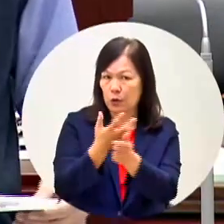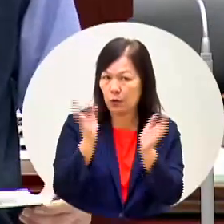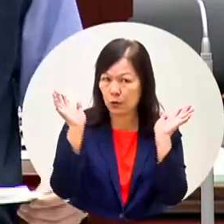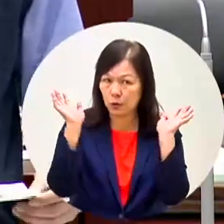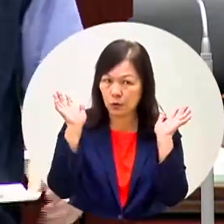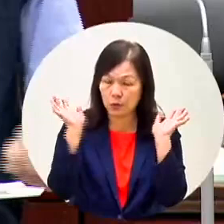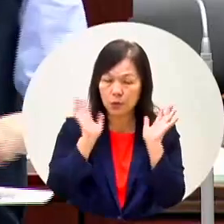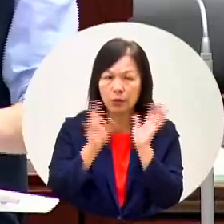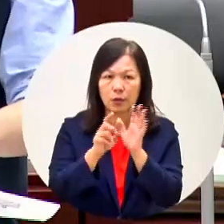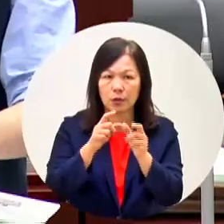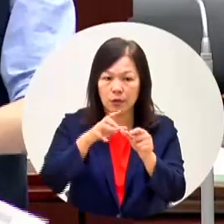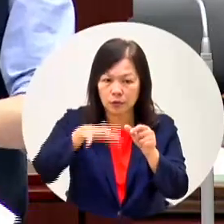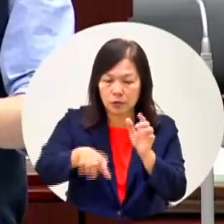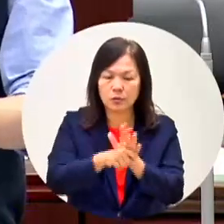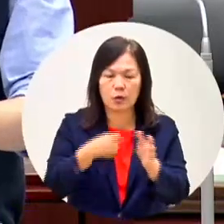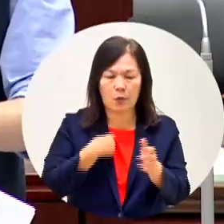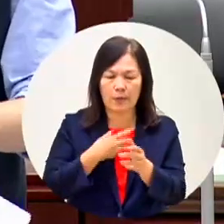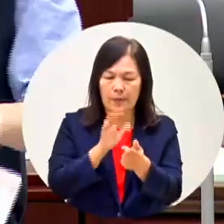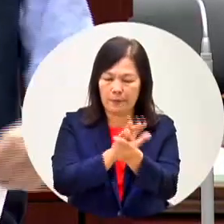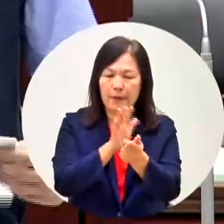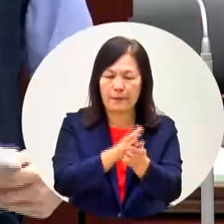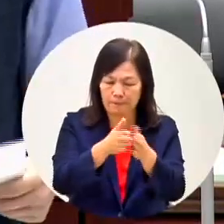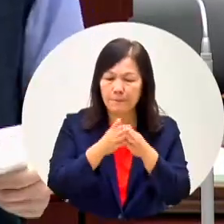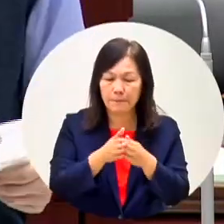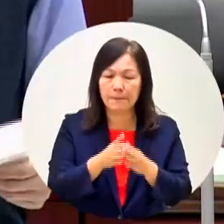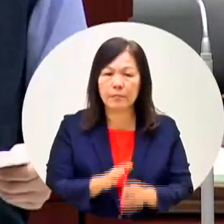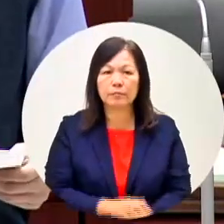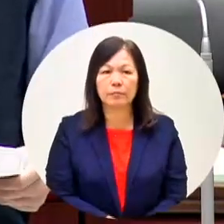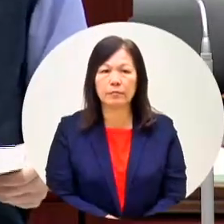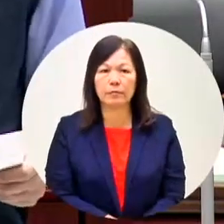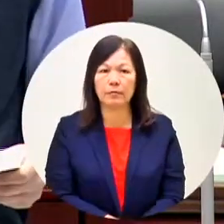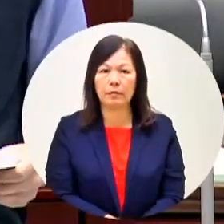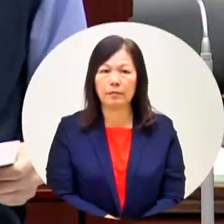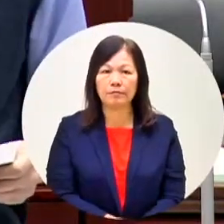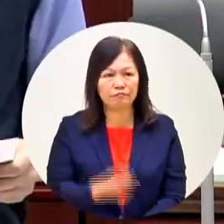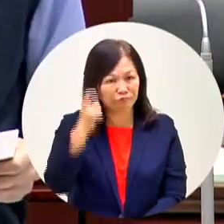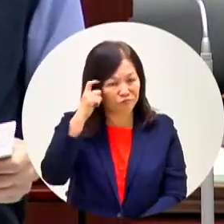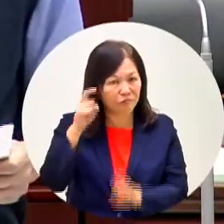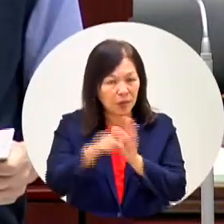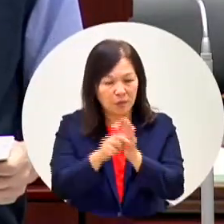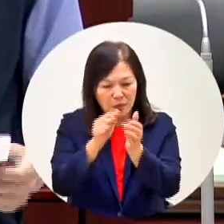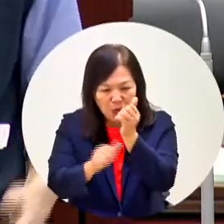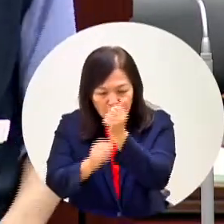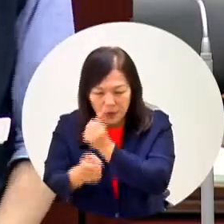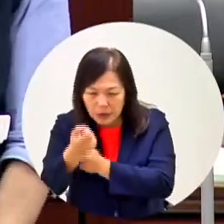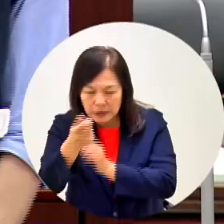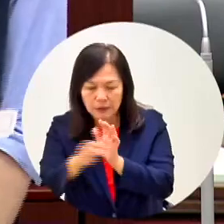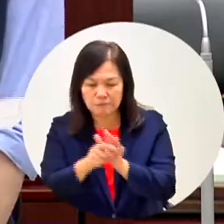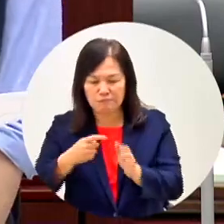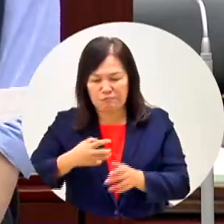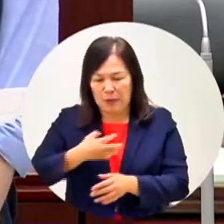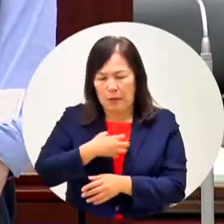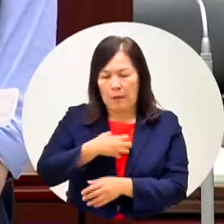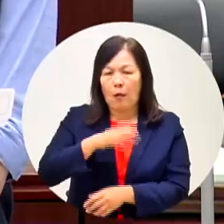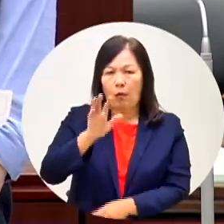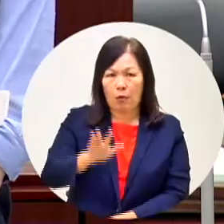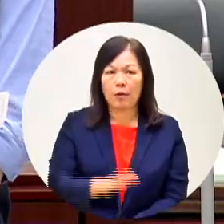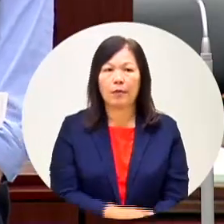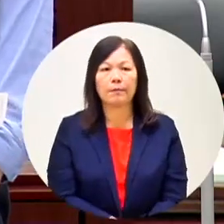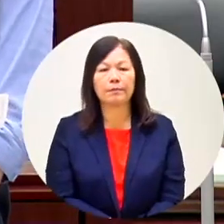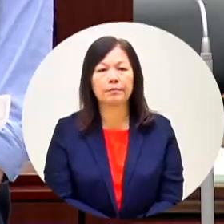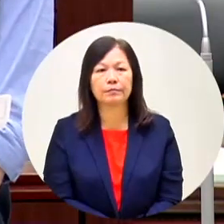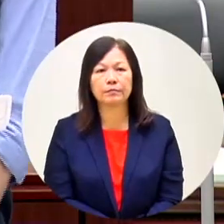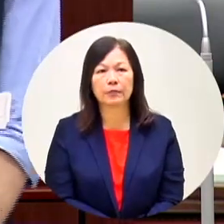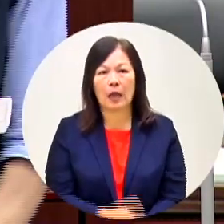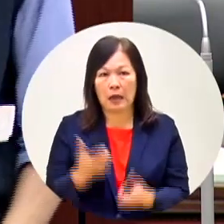准备。现在小孩子越生越少，这是一个危机啊，这是一个危机。这方面我想也请教育局啊来稍